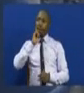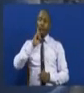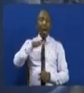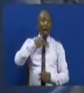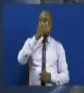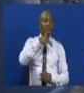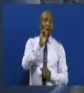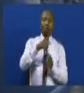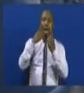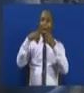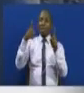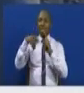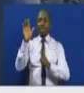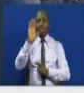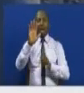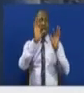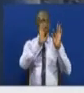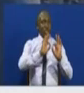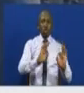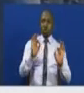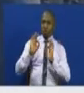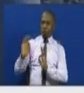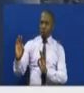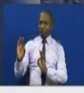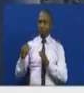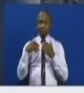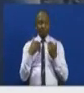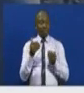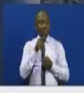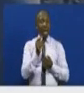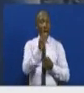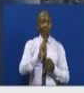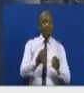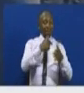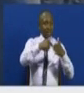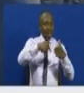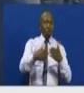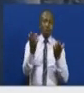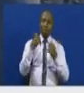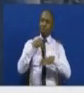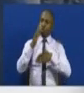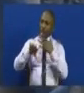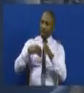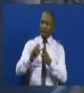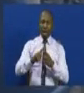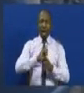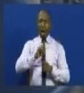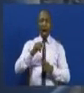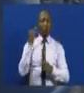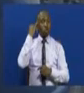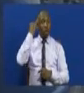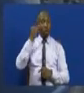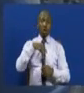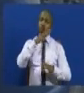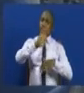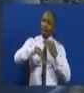yake mizuri tu. Lakini kati ya hizi ambazo nimetaja unaweza ukachanganya. Hatushauri kuweka zaidi ya miti